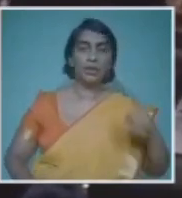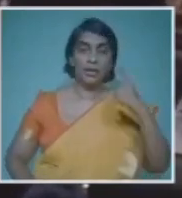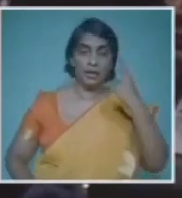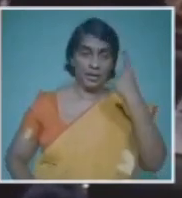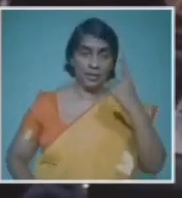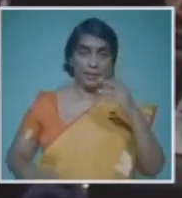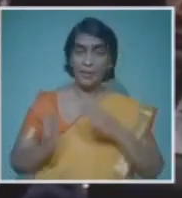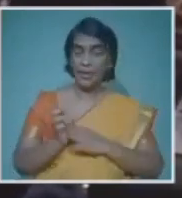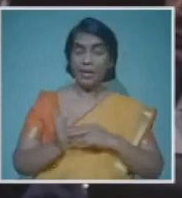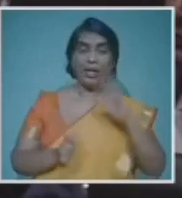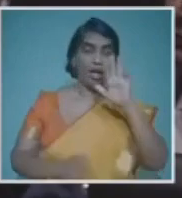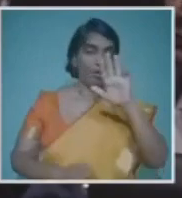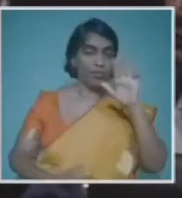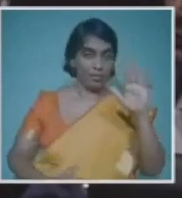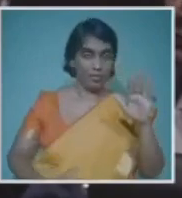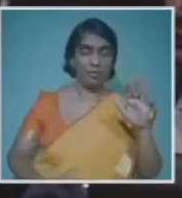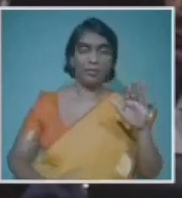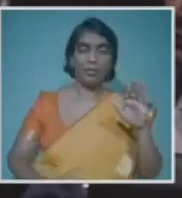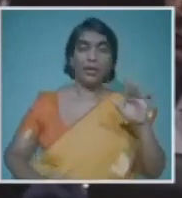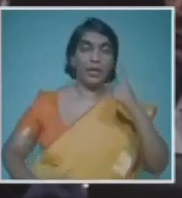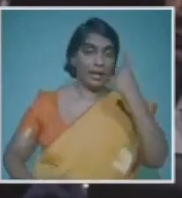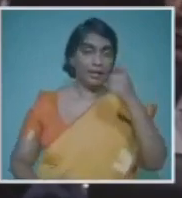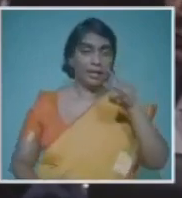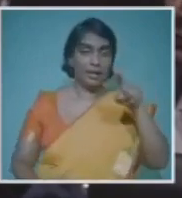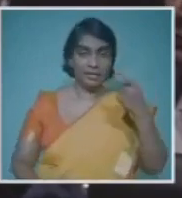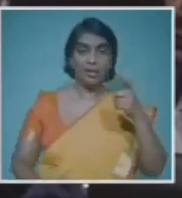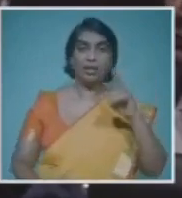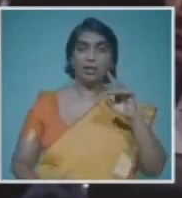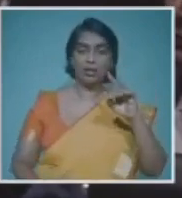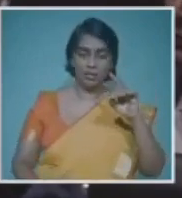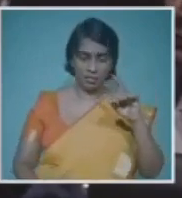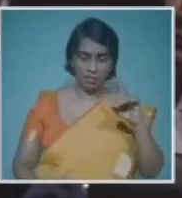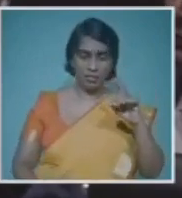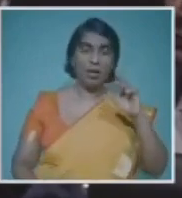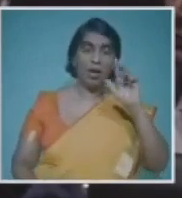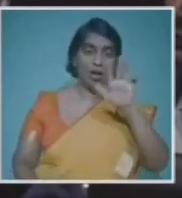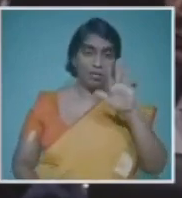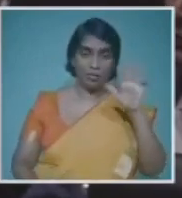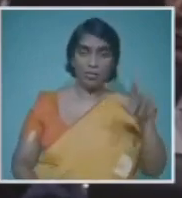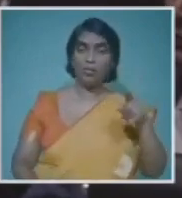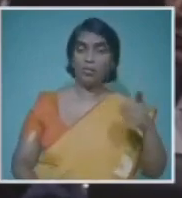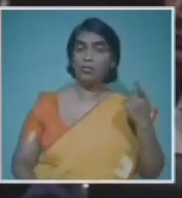$1,199 million were hard goods, and of this, only